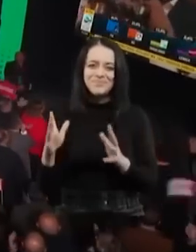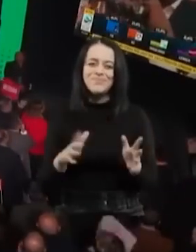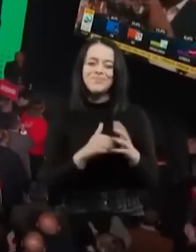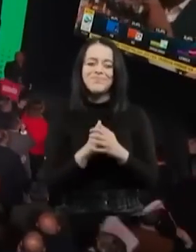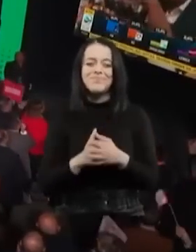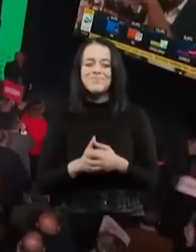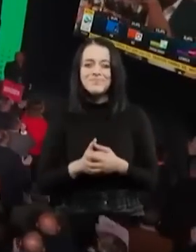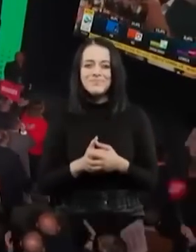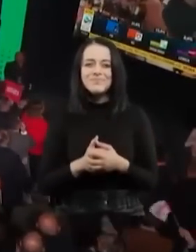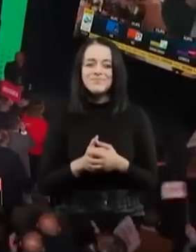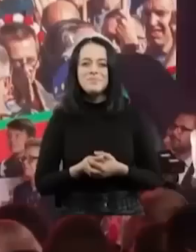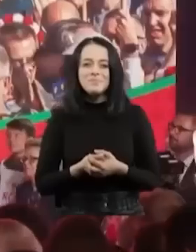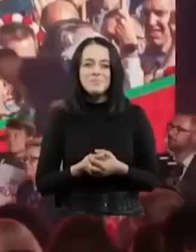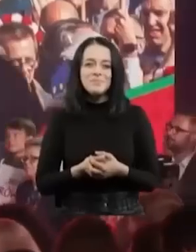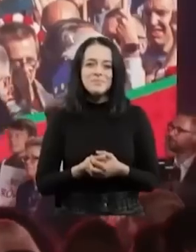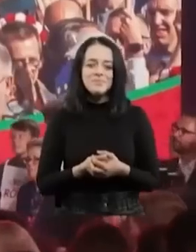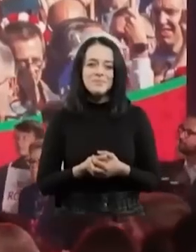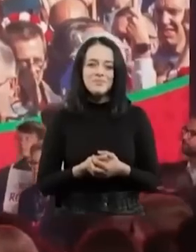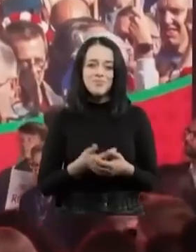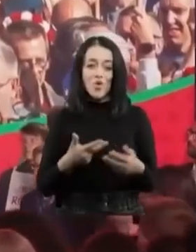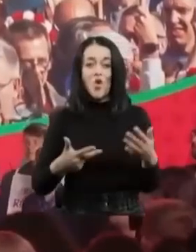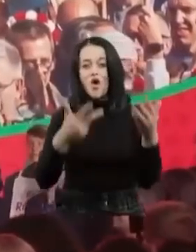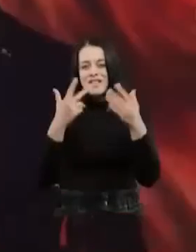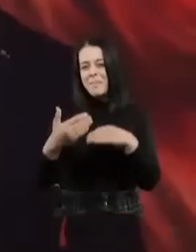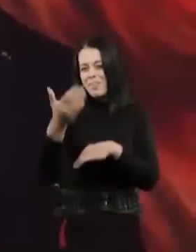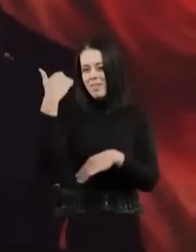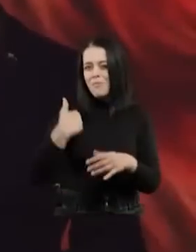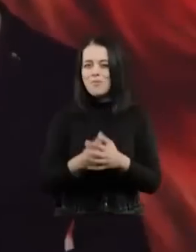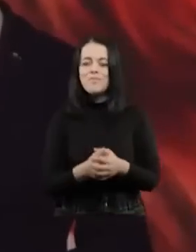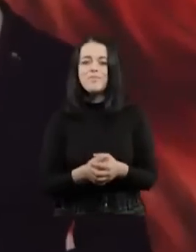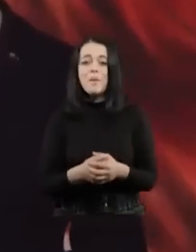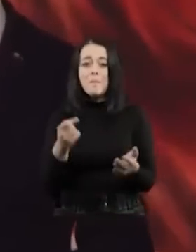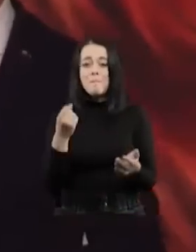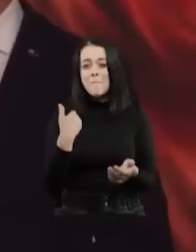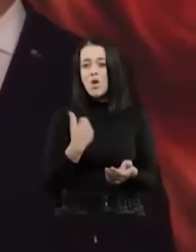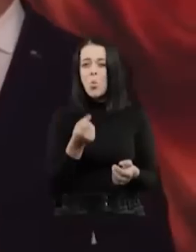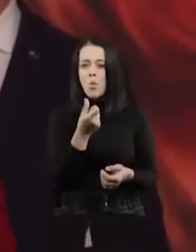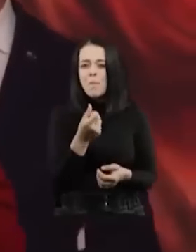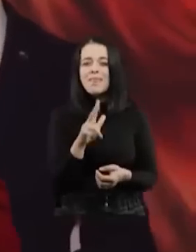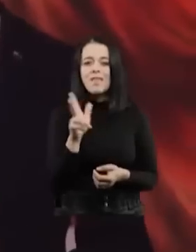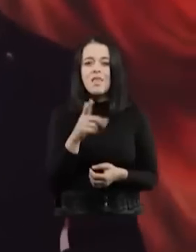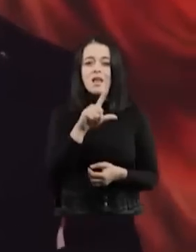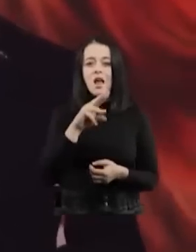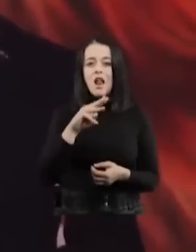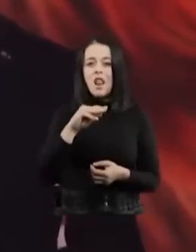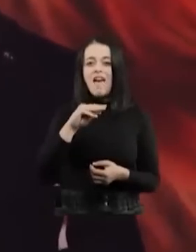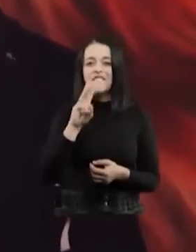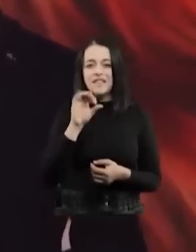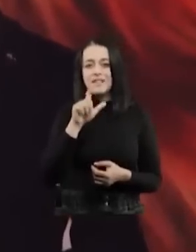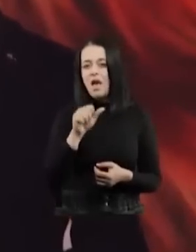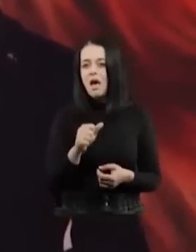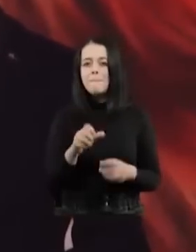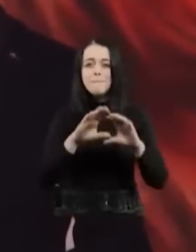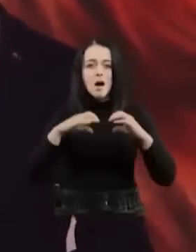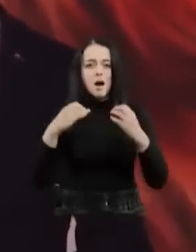niechętnie. I z obrzydzeniem myśli o tym, że musi siedzieć w parlamencie, będzie musiał siedzieć w parlamencie, a dzisiaj pewnie będzie siedział w parlamencie.